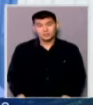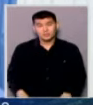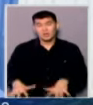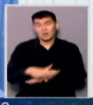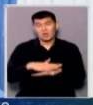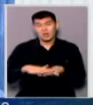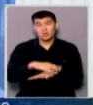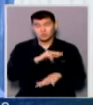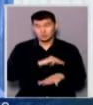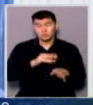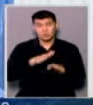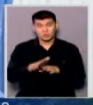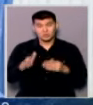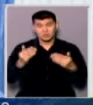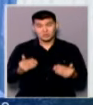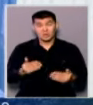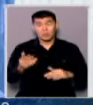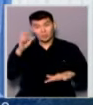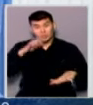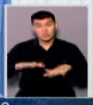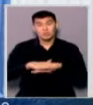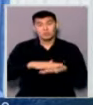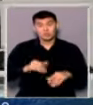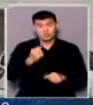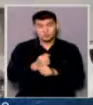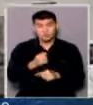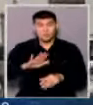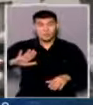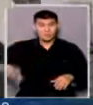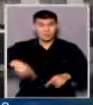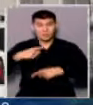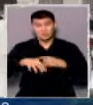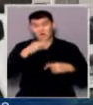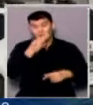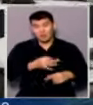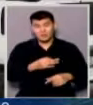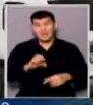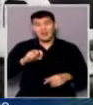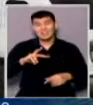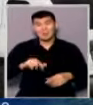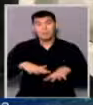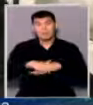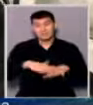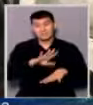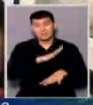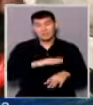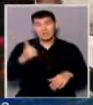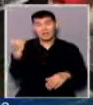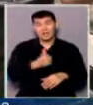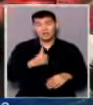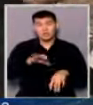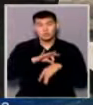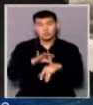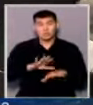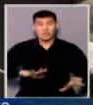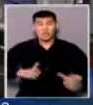жалпы алғанда жұмыс атқарылып жатыр. Бұл ел бойынша солай жасап жатқан дүние. Кейін салаға жауаптылар Аламан базарына да барды. Апта сайын